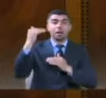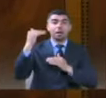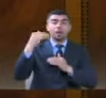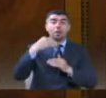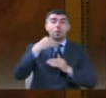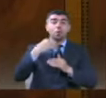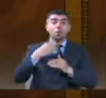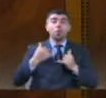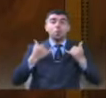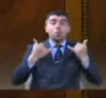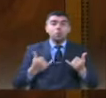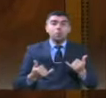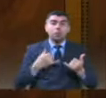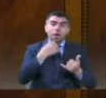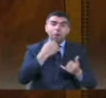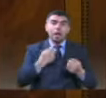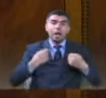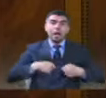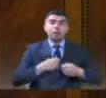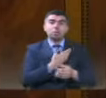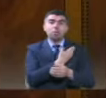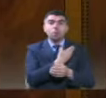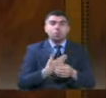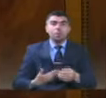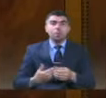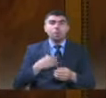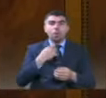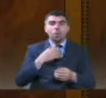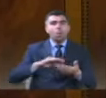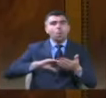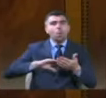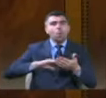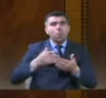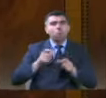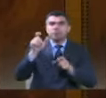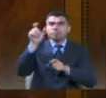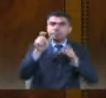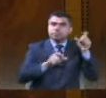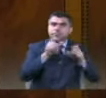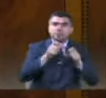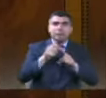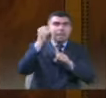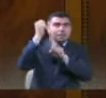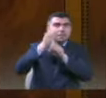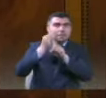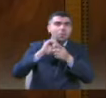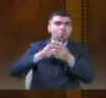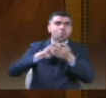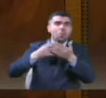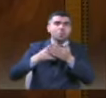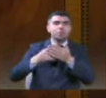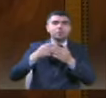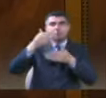الذين تدعون حملكم لهموم وهواجس الطبقة الشغيلة